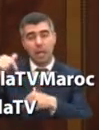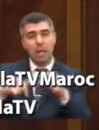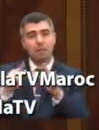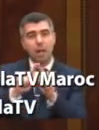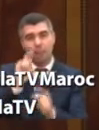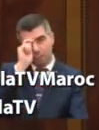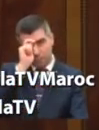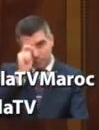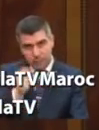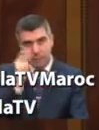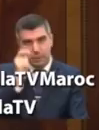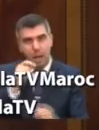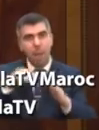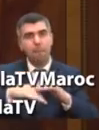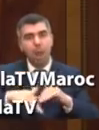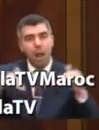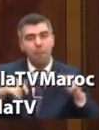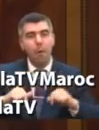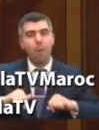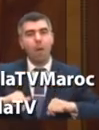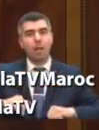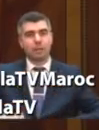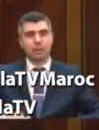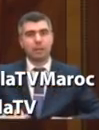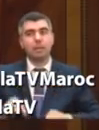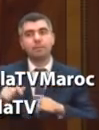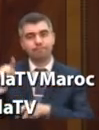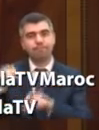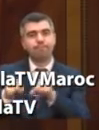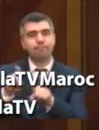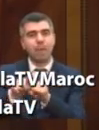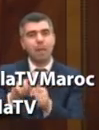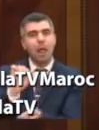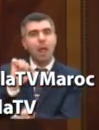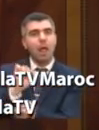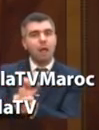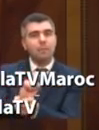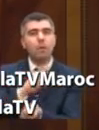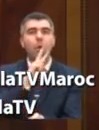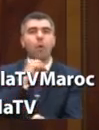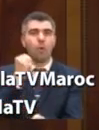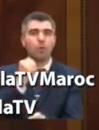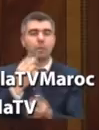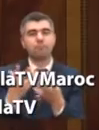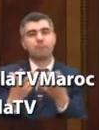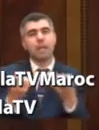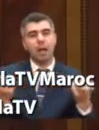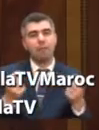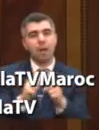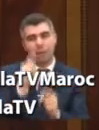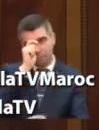لهؤلاء البرلمانيين، تحية للوزراء زملائكم، هناك وزراء معتقلين في سجون الاحتلال الفلسطيني. نحيي